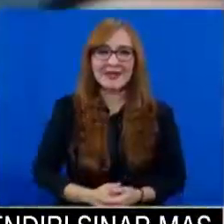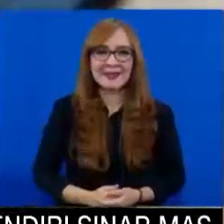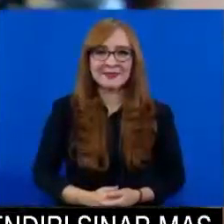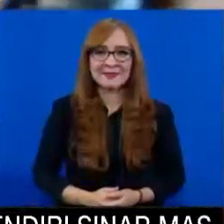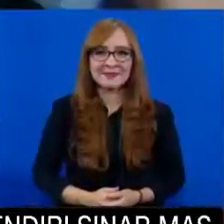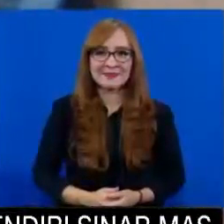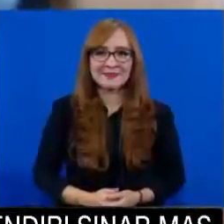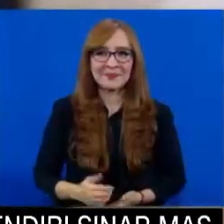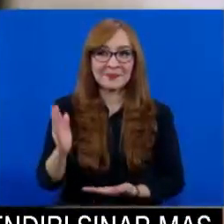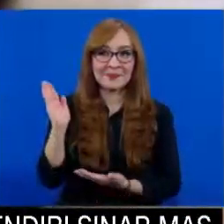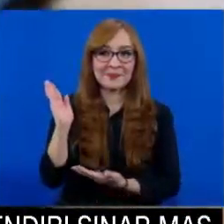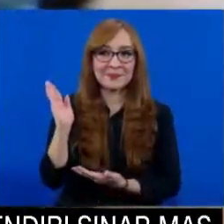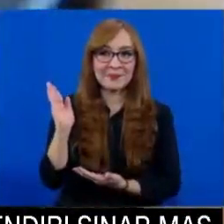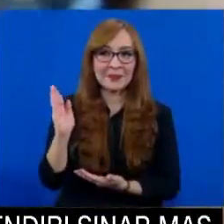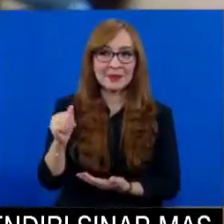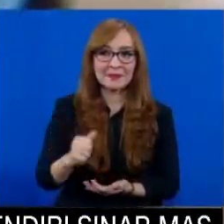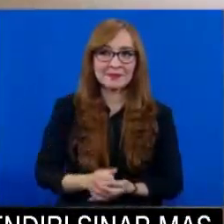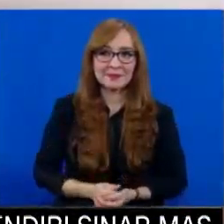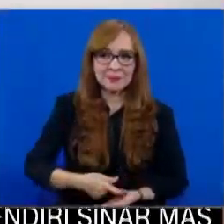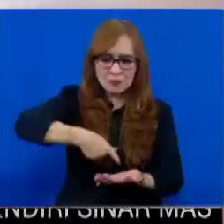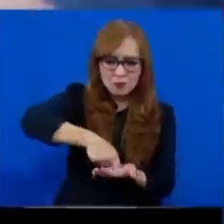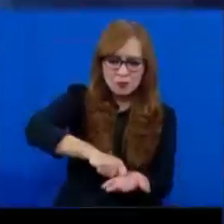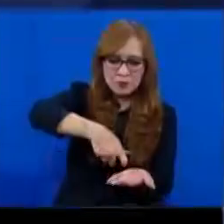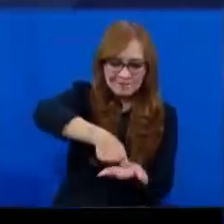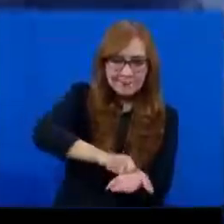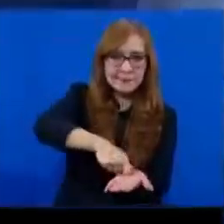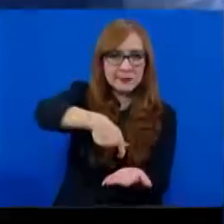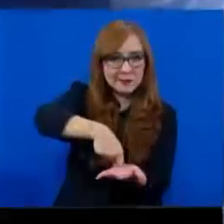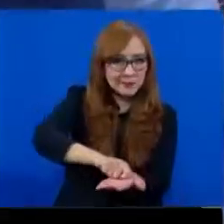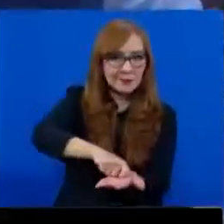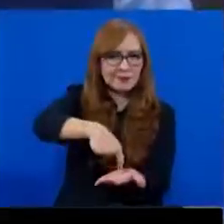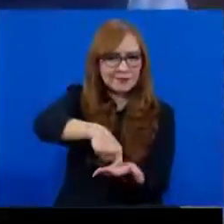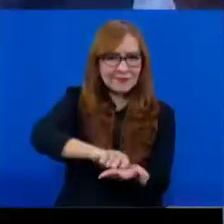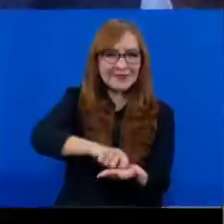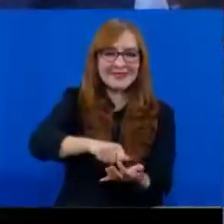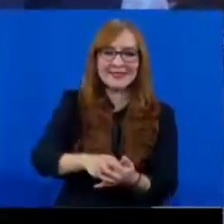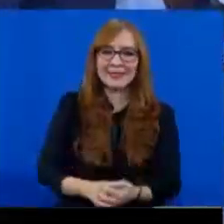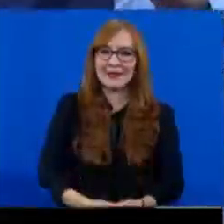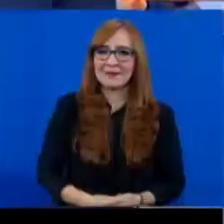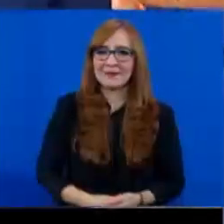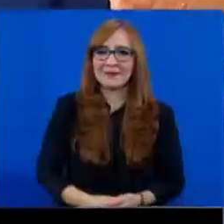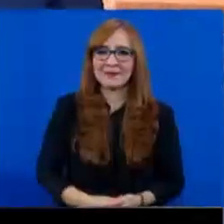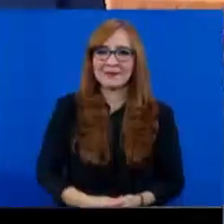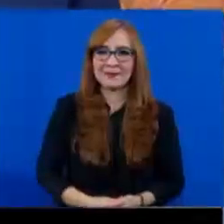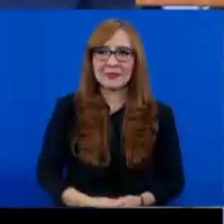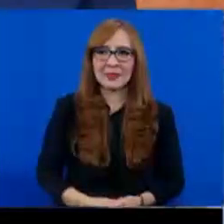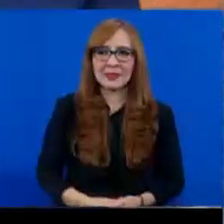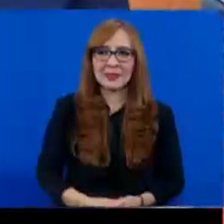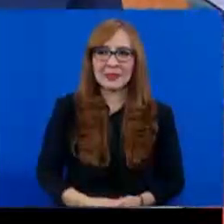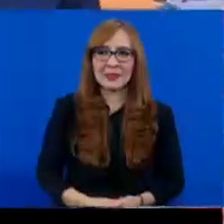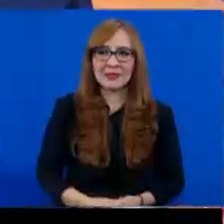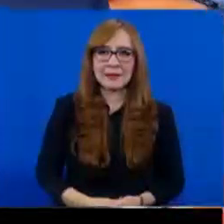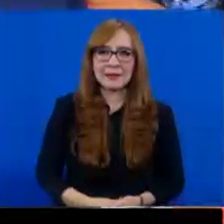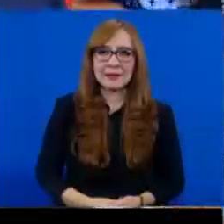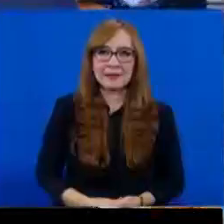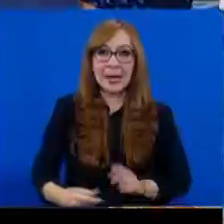lanjut. Ini biar memudahkan, ini kan ada puluhan kilogram jeruk nih yang dipakai tiap hari. Kalau baru pesan terus baru diperes